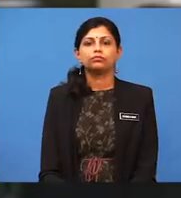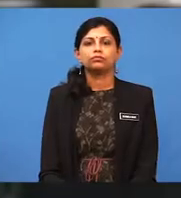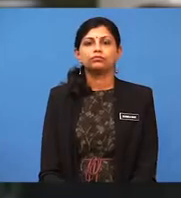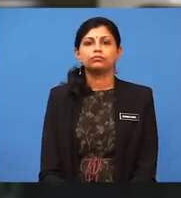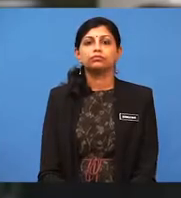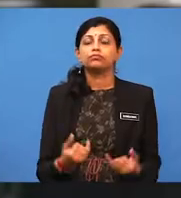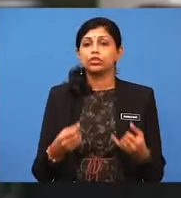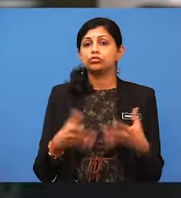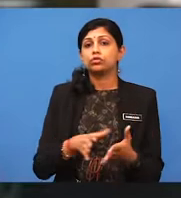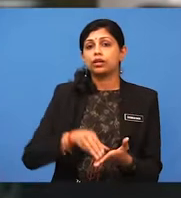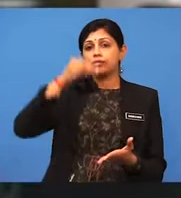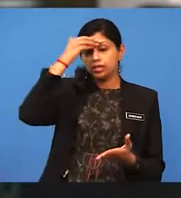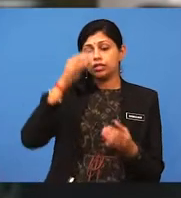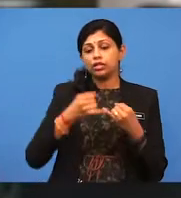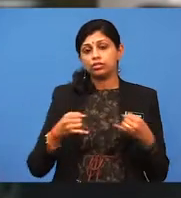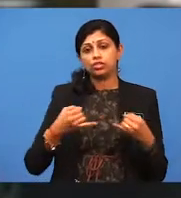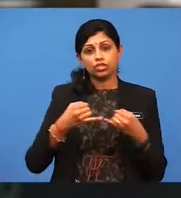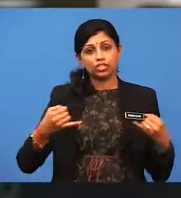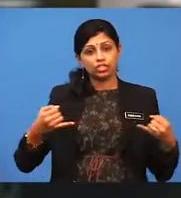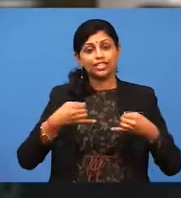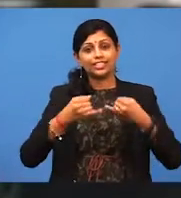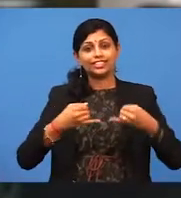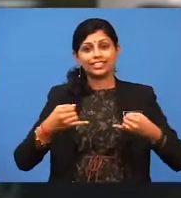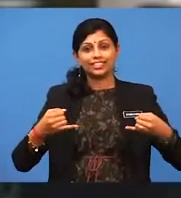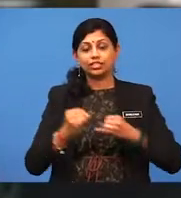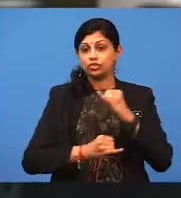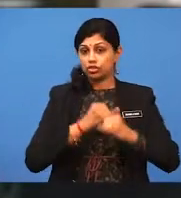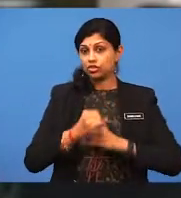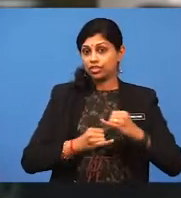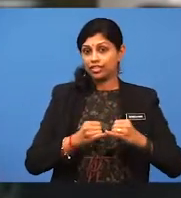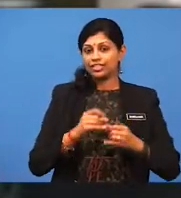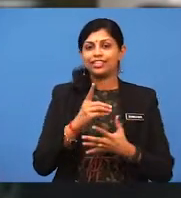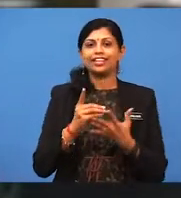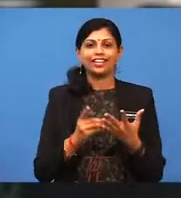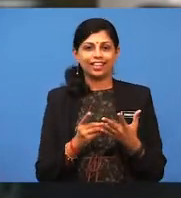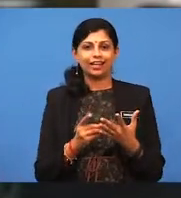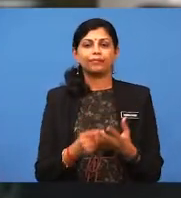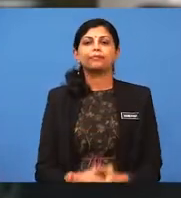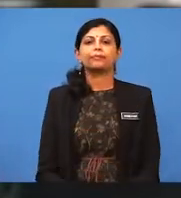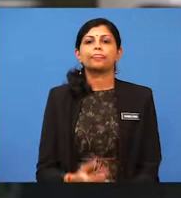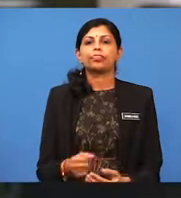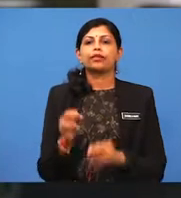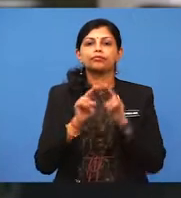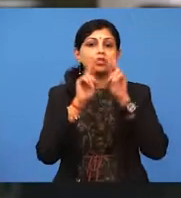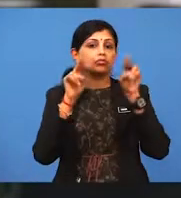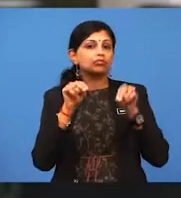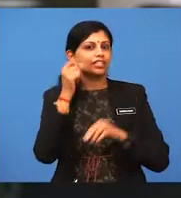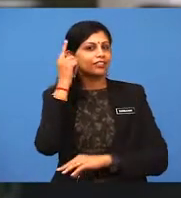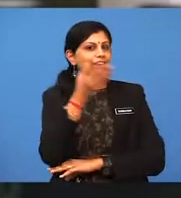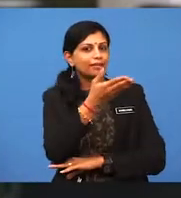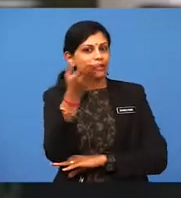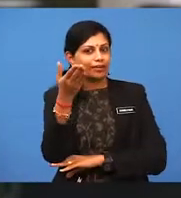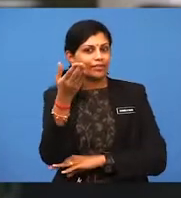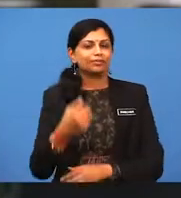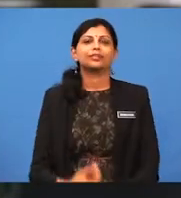telah mempelajari jenis-jenis data yang digunakan dalam kod arahan. Mari kita uji kefahaman kita bagi topik